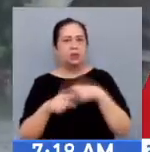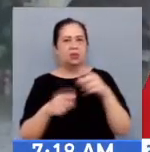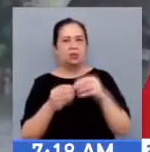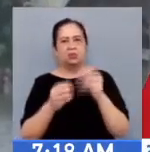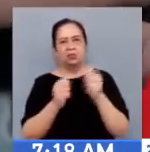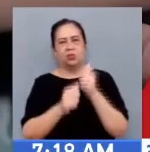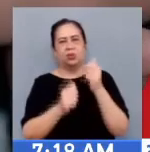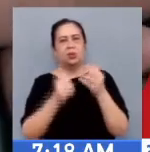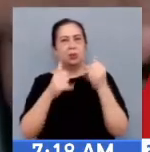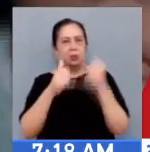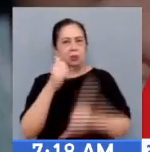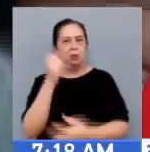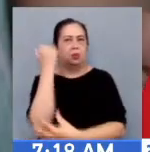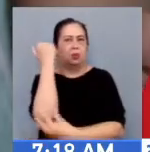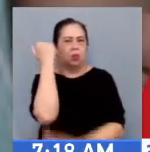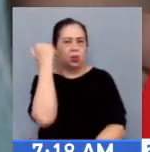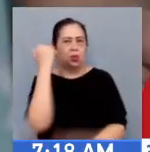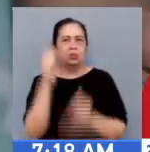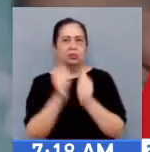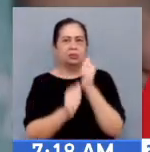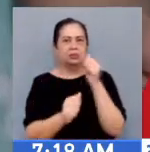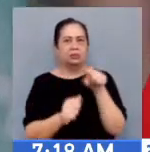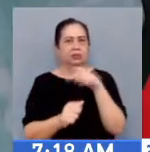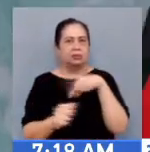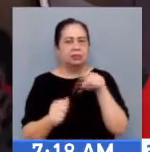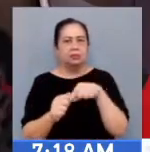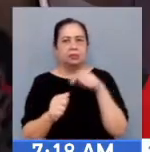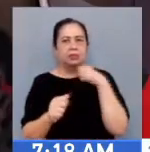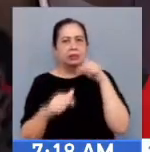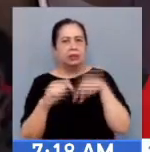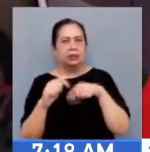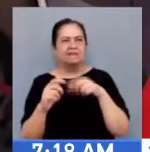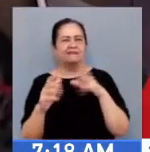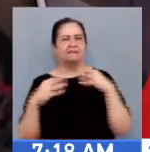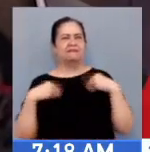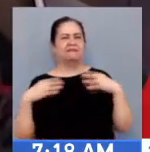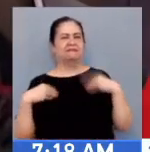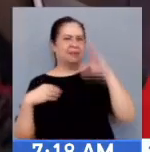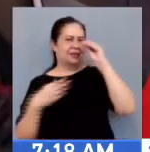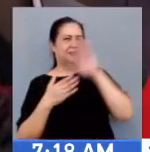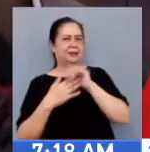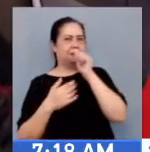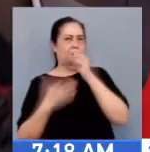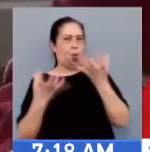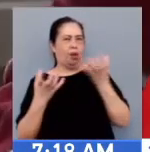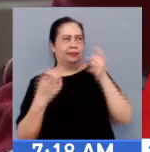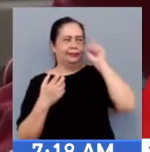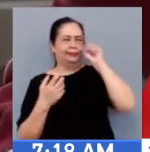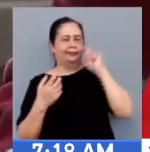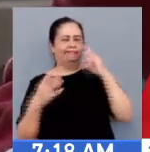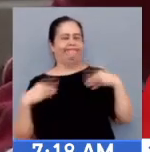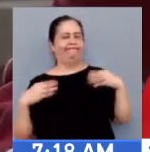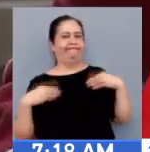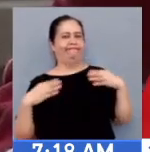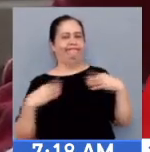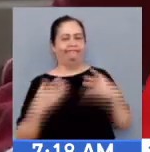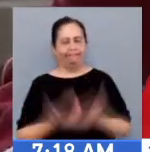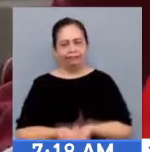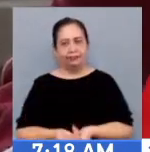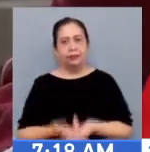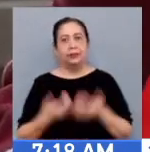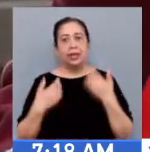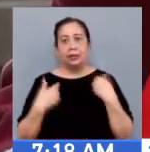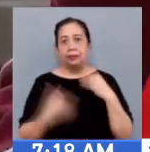na sektor at kadalasan hindi makatanggi sa asawa na nais makipagtalik sa kanila. May datos rin